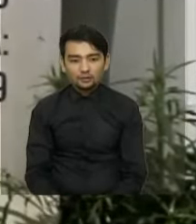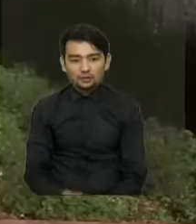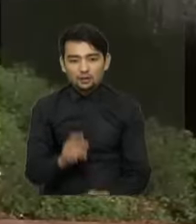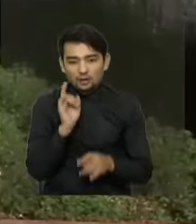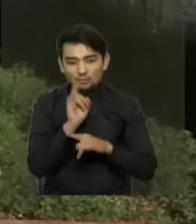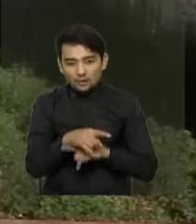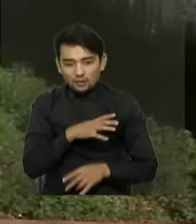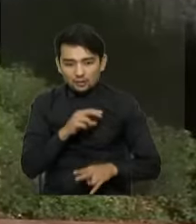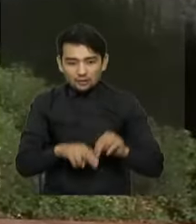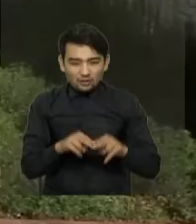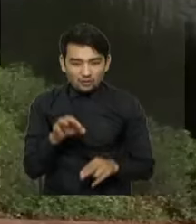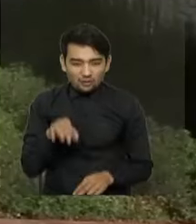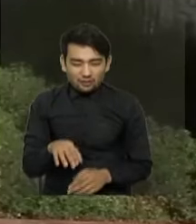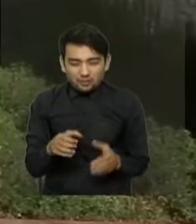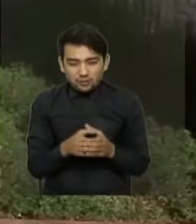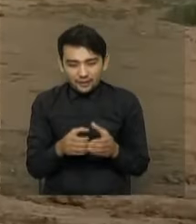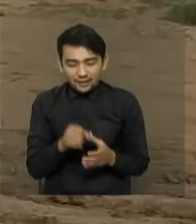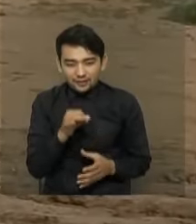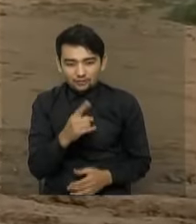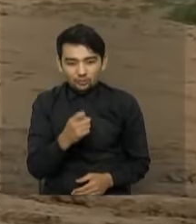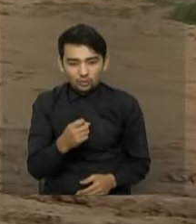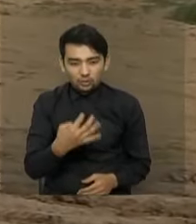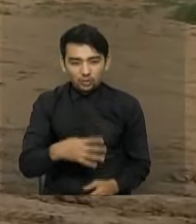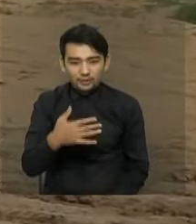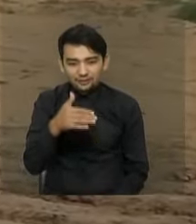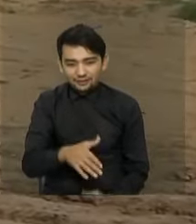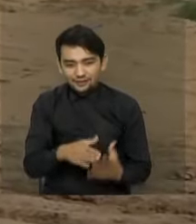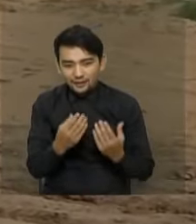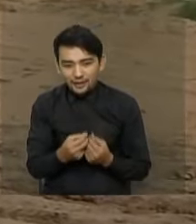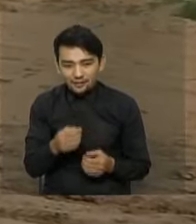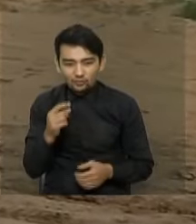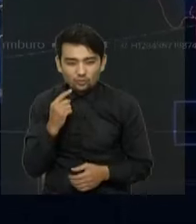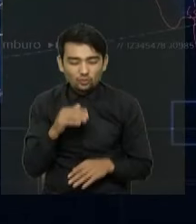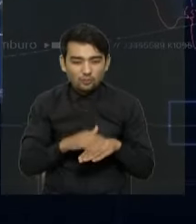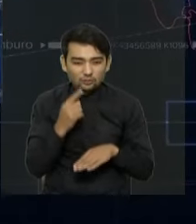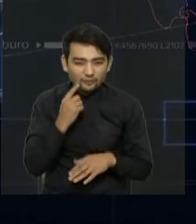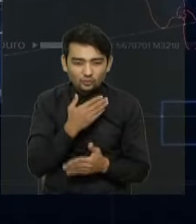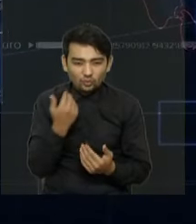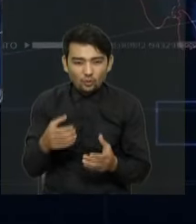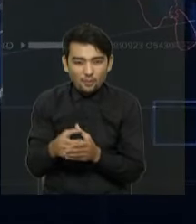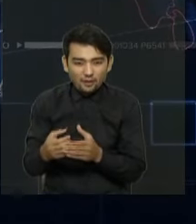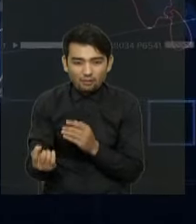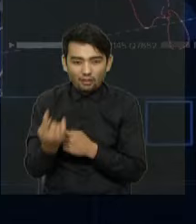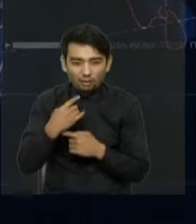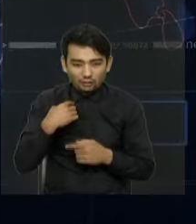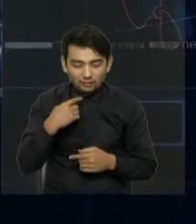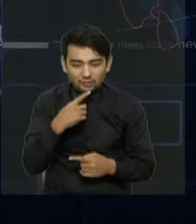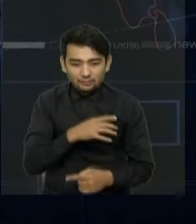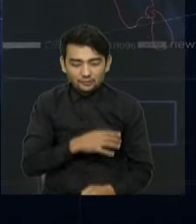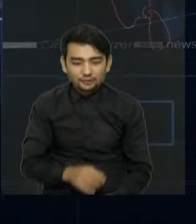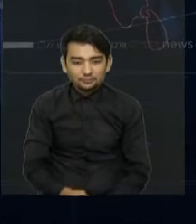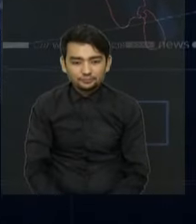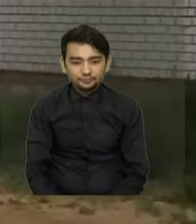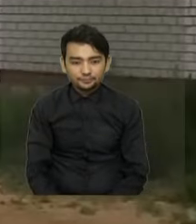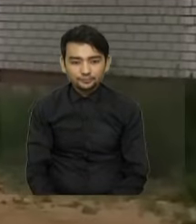Обманутые застройщиками 145 тысяч семей пострадали от недобросовестных строительных компаний. Они не готовы раскрывать свою